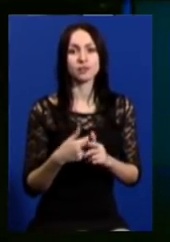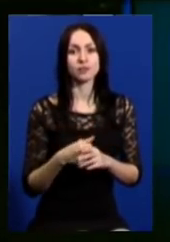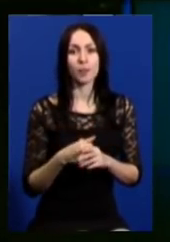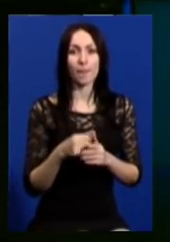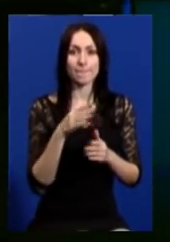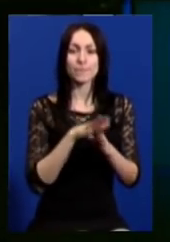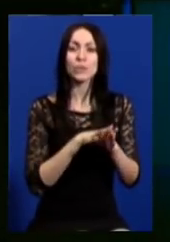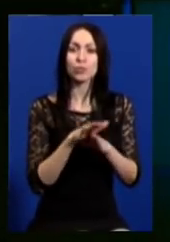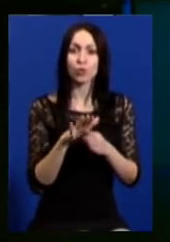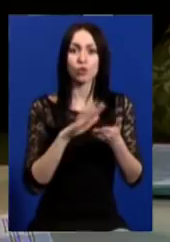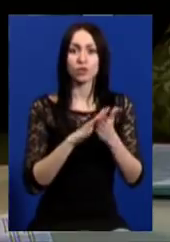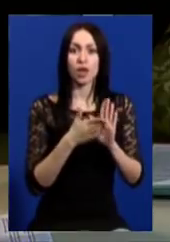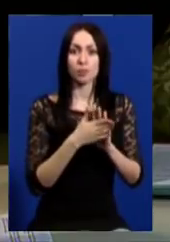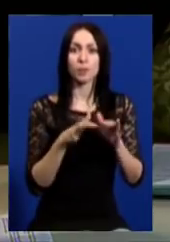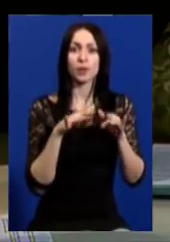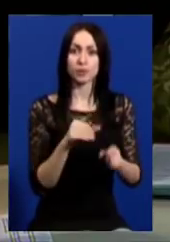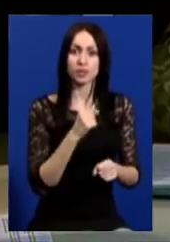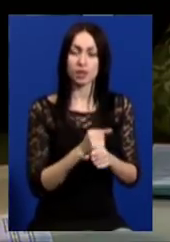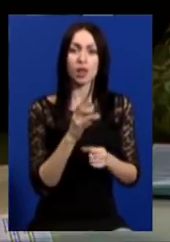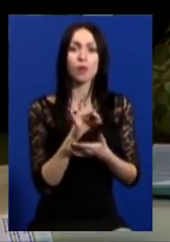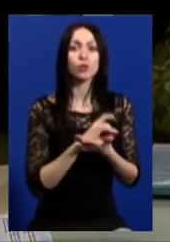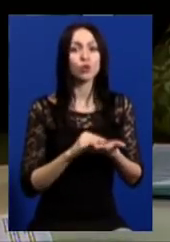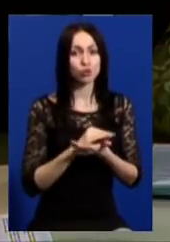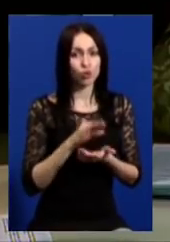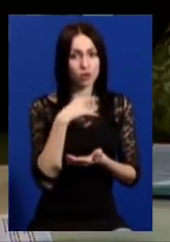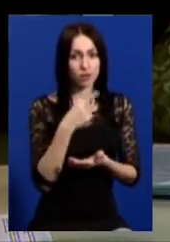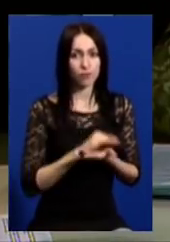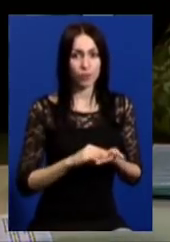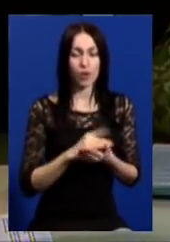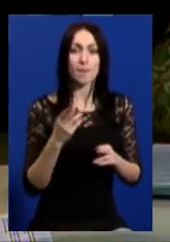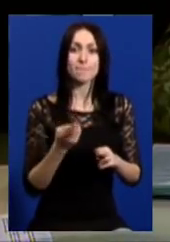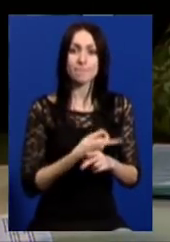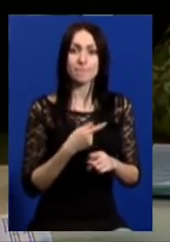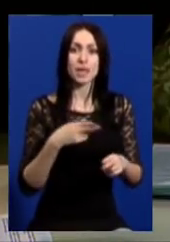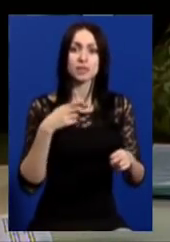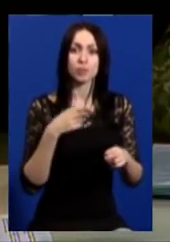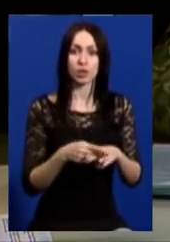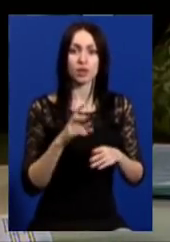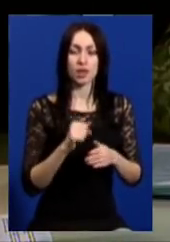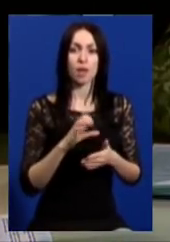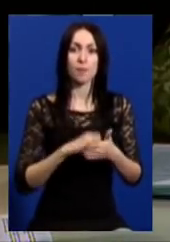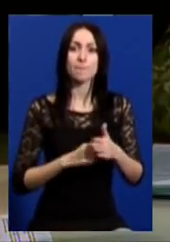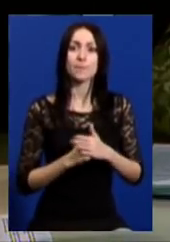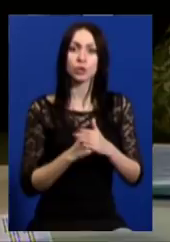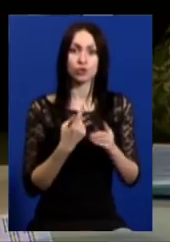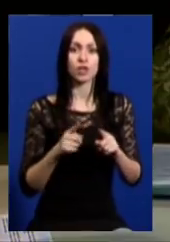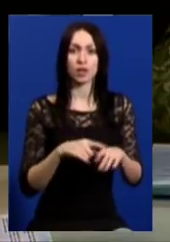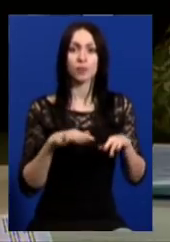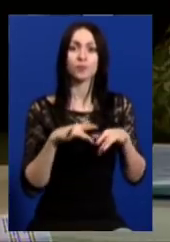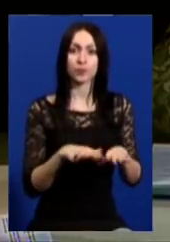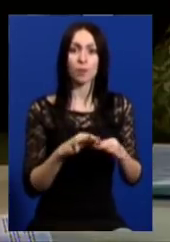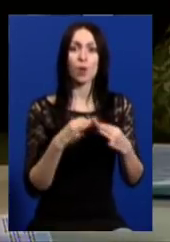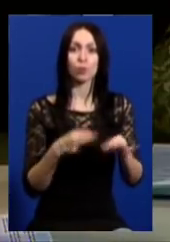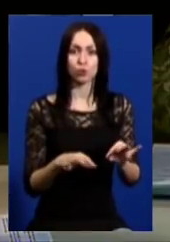повний комплекс заходів проводимо, але ще раз наголошую, безперешкодно на підставі таких перерахованих заходів